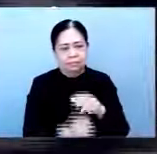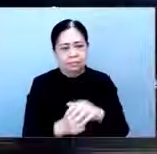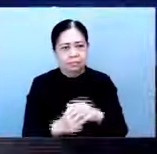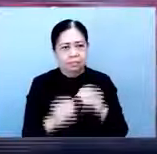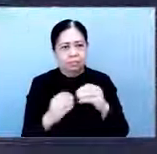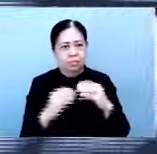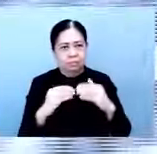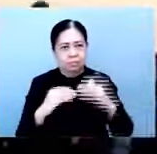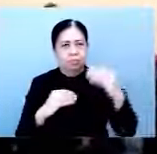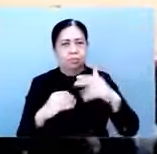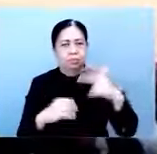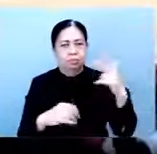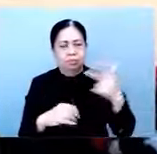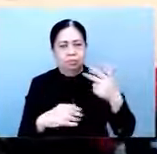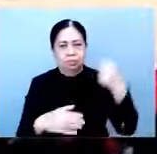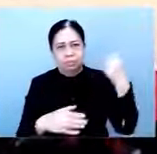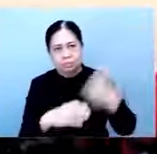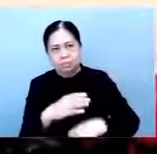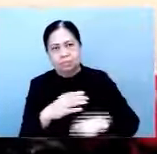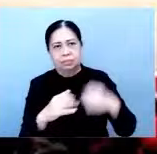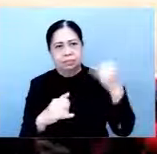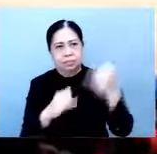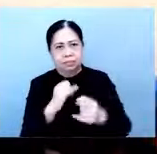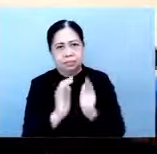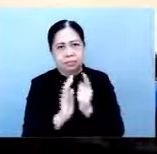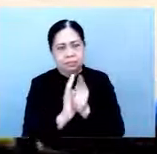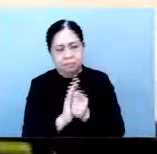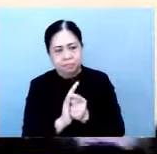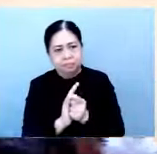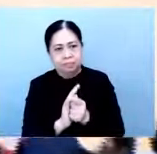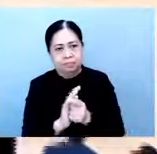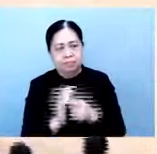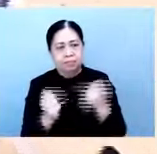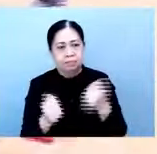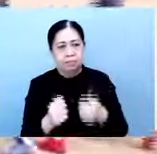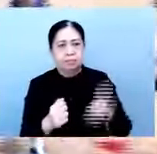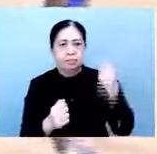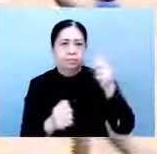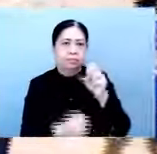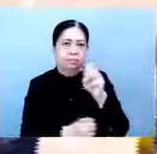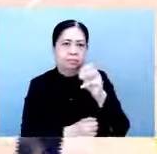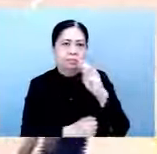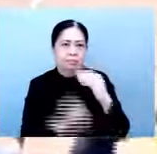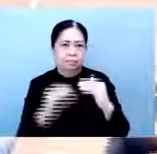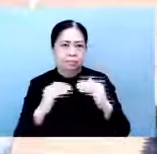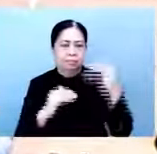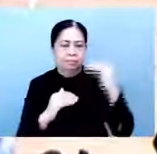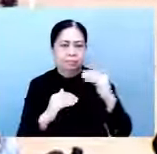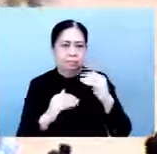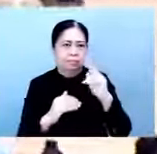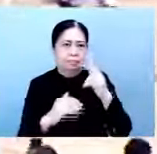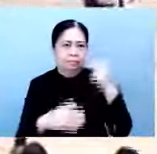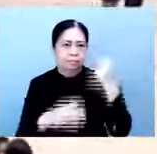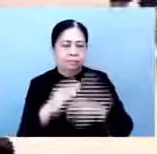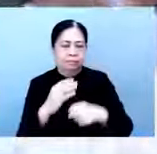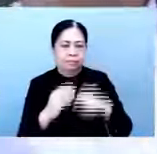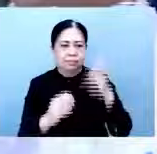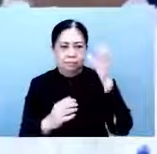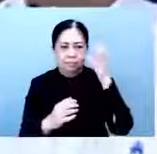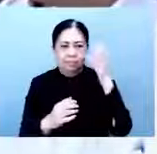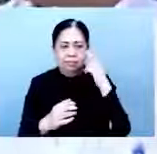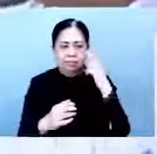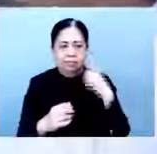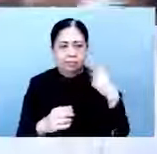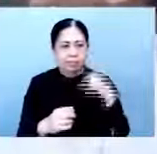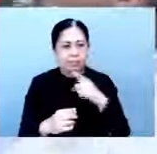Pinamagapayan ng 3 ni Jericho Cruz. Sa huling minuto, nanakaw ng San Miguel ang lamang dahil sa 3 ni Chris Ross. Pamatay